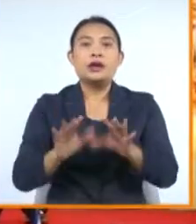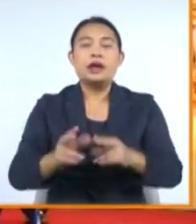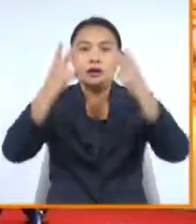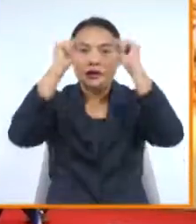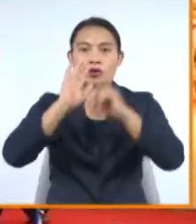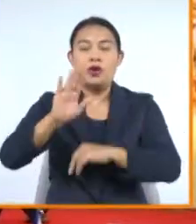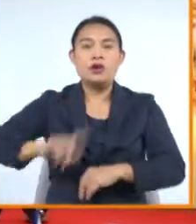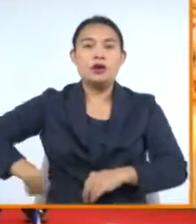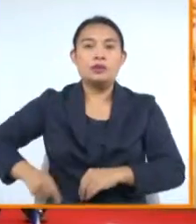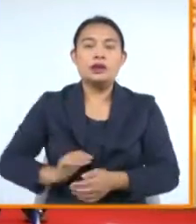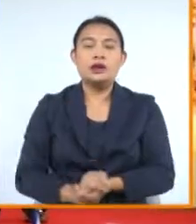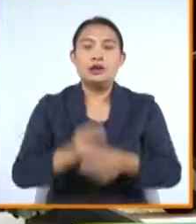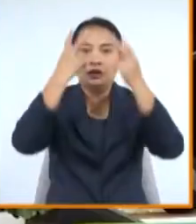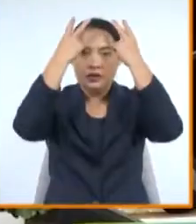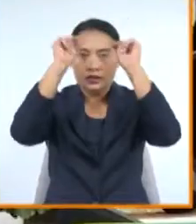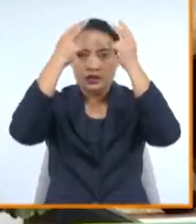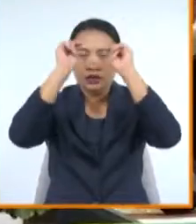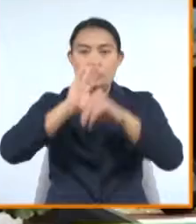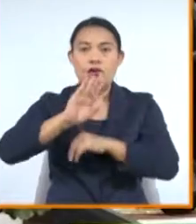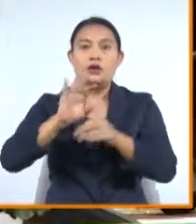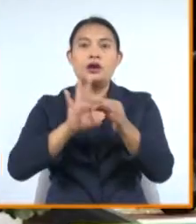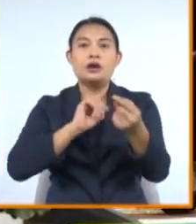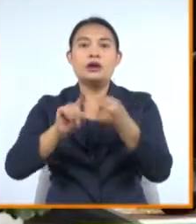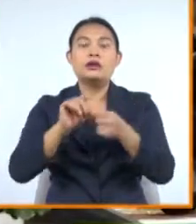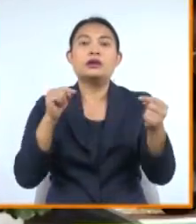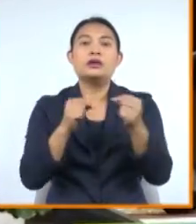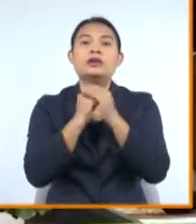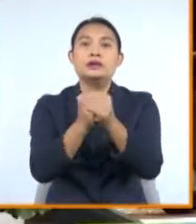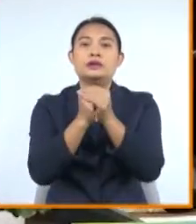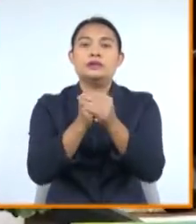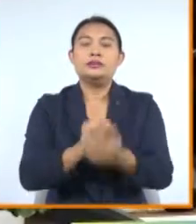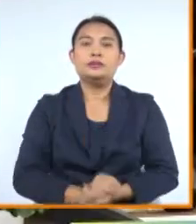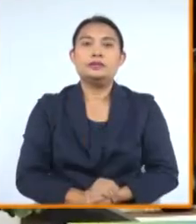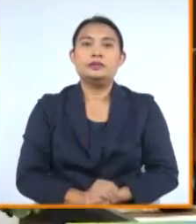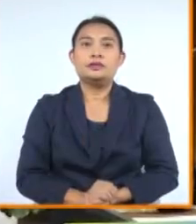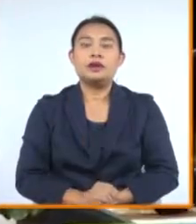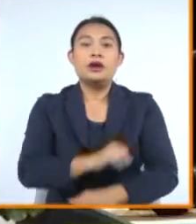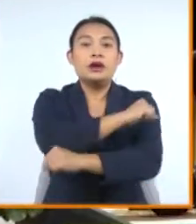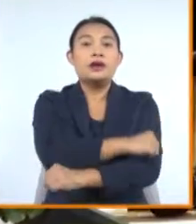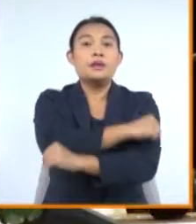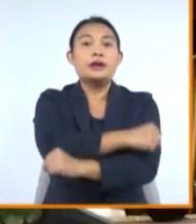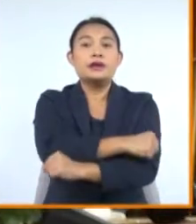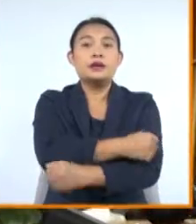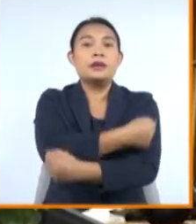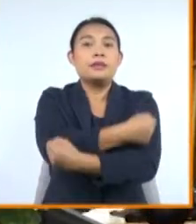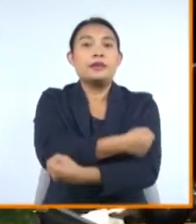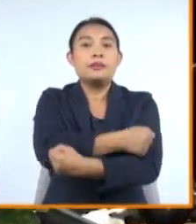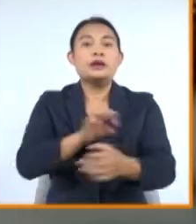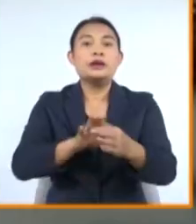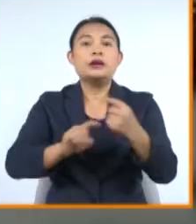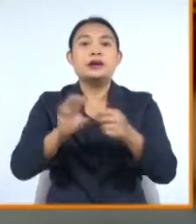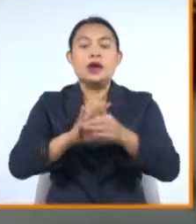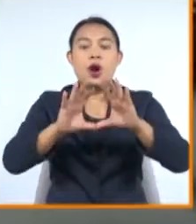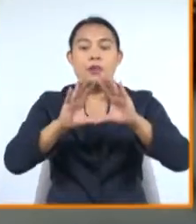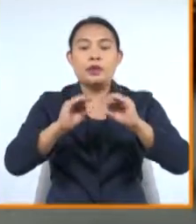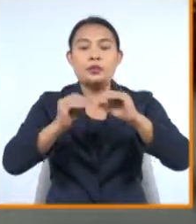าและนายกรัฐมนตรีหลีเค่อเฉียงแห่งสาธารณรัฐประชาชนจีนยืนจับมือกันเป็นสัญลักษณ์ของการประชุมสุดยอดอ